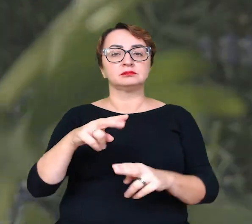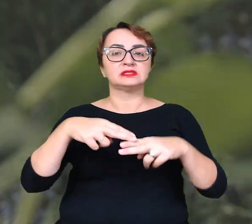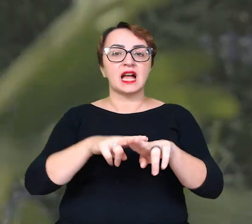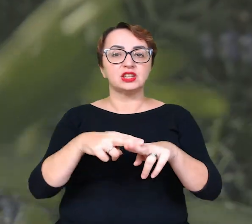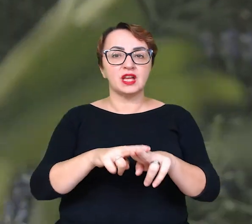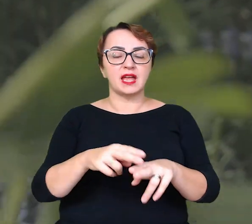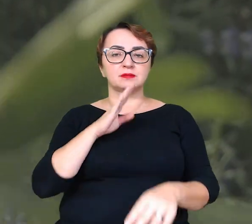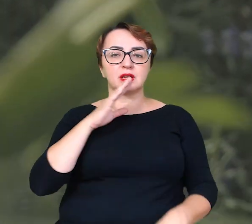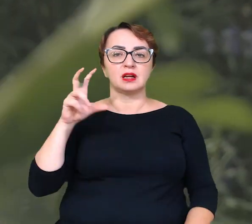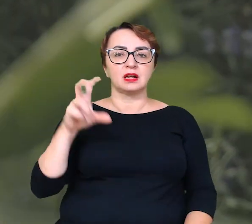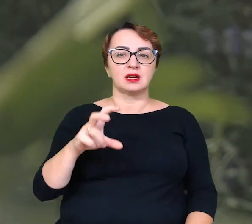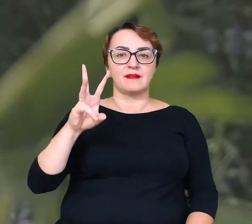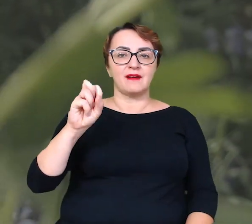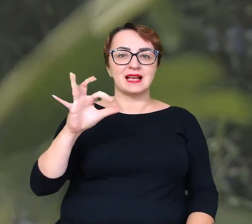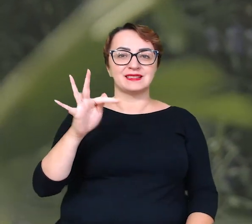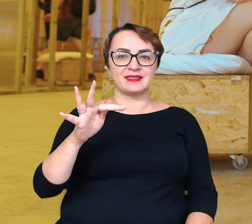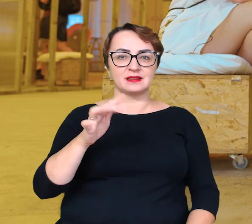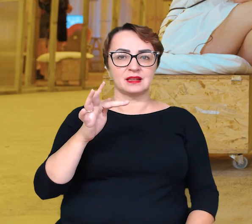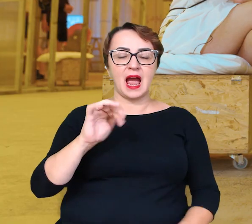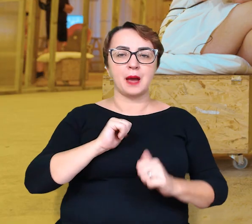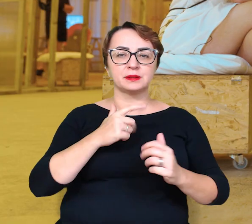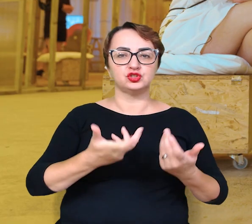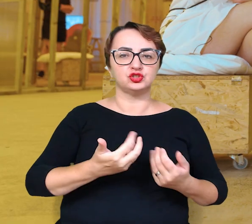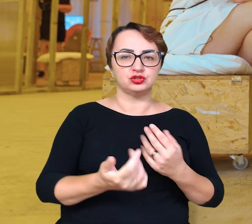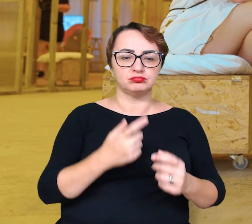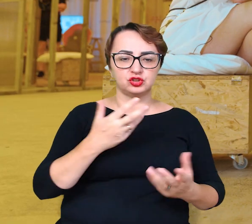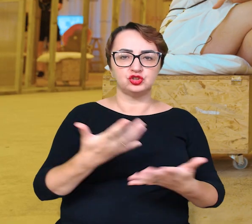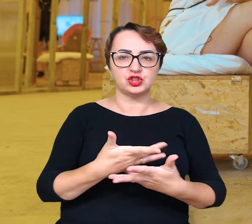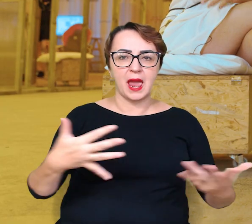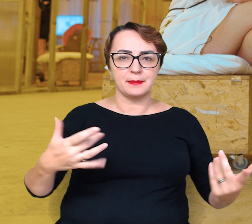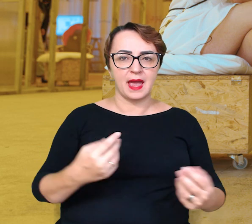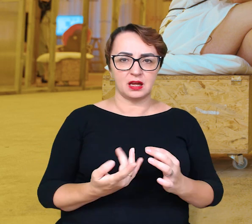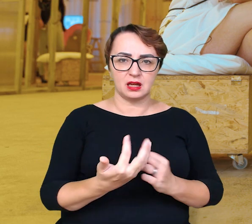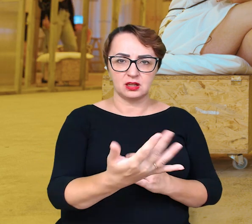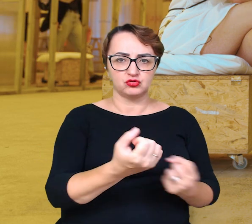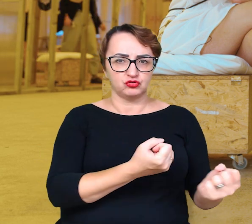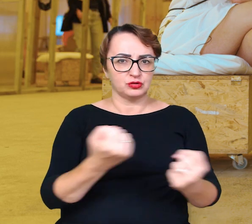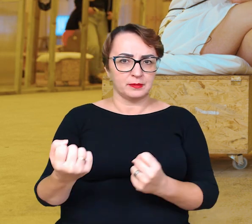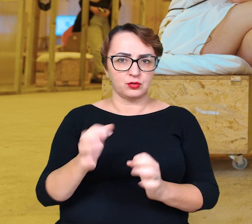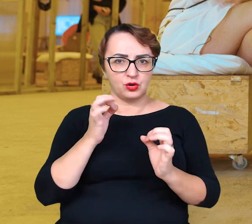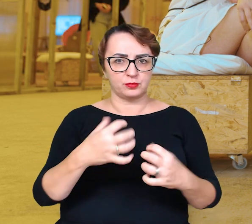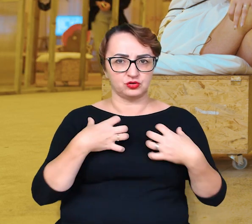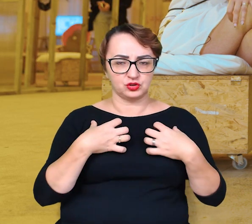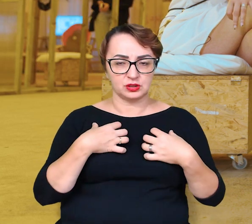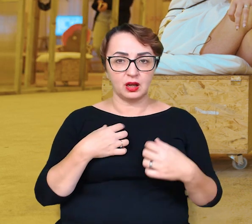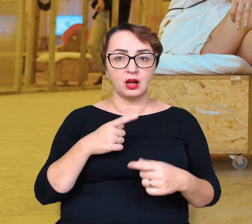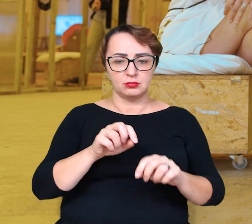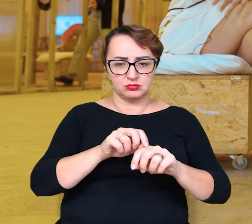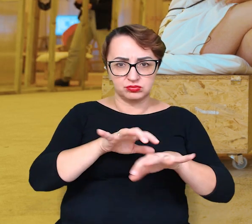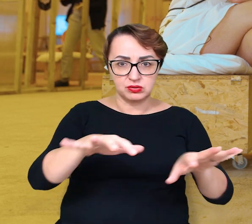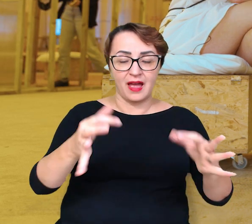jako chwast zapobiegający wyjałowieniu ziemi. On się tam bardzo rozprzestrzenił, obecnie jest uznany za gatunek